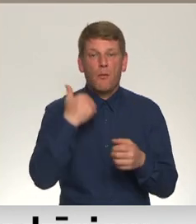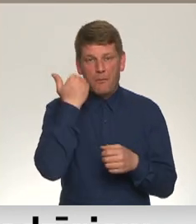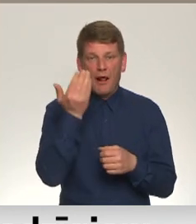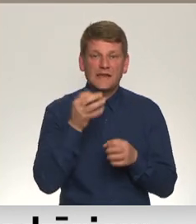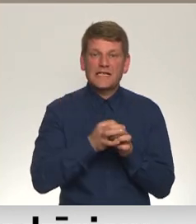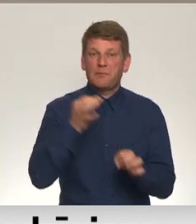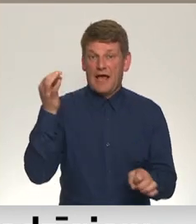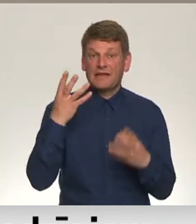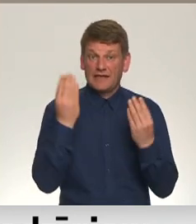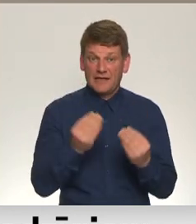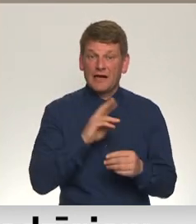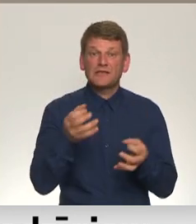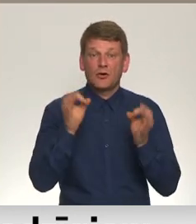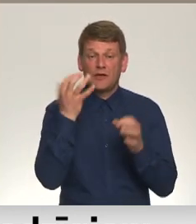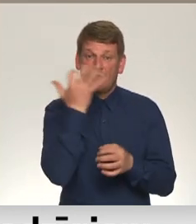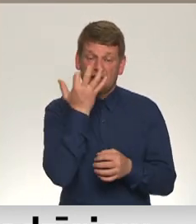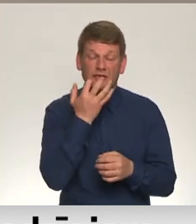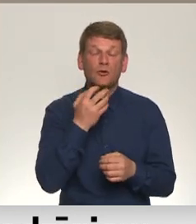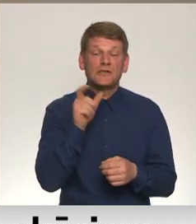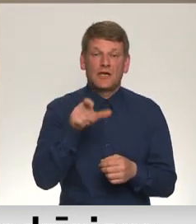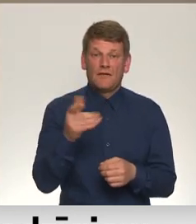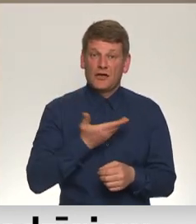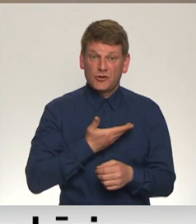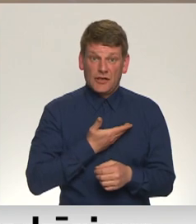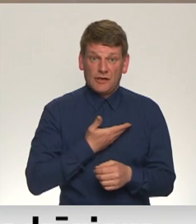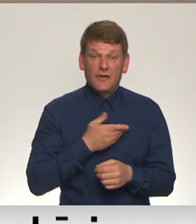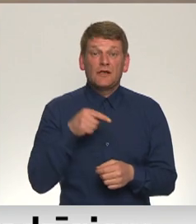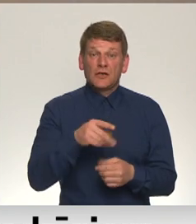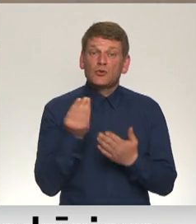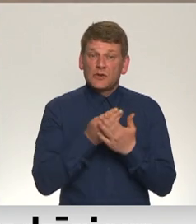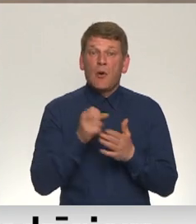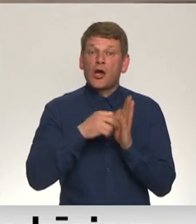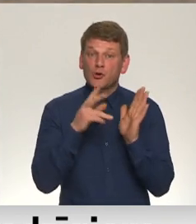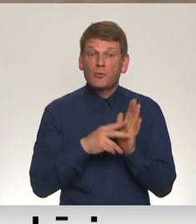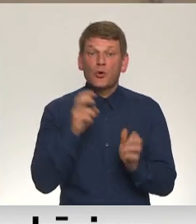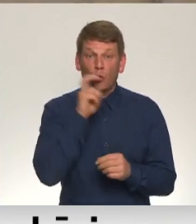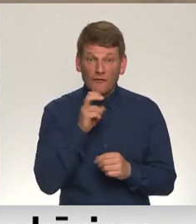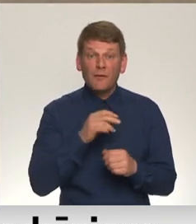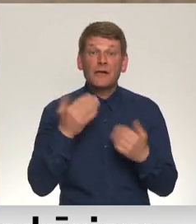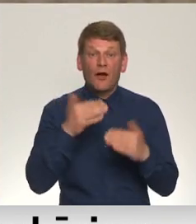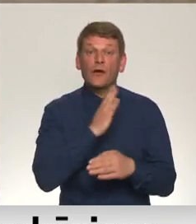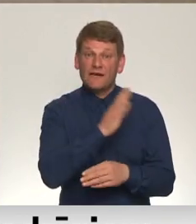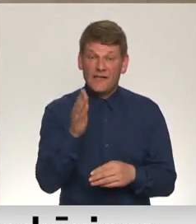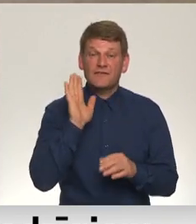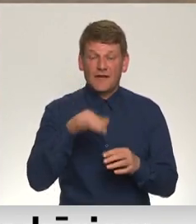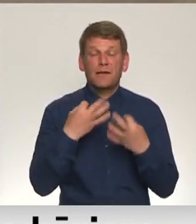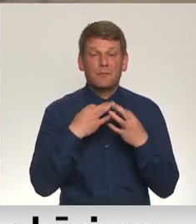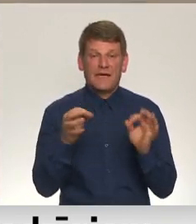pieķa dienai, kas aktualizē neredzīgo cilvēku dzīvi. Un tas nozīmē, ka 18. novembrī jau ik viens varēs